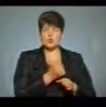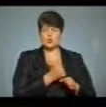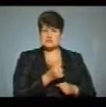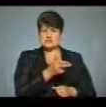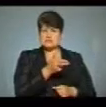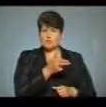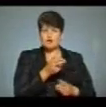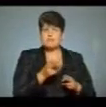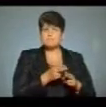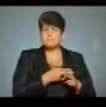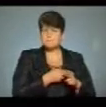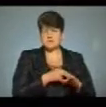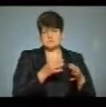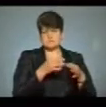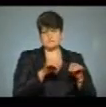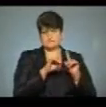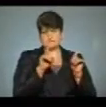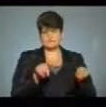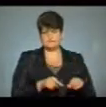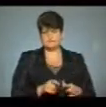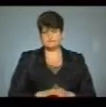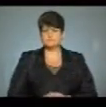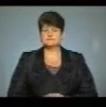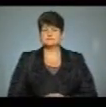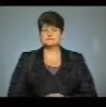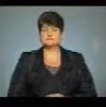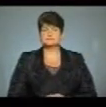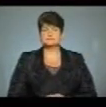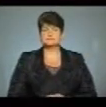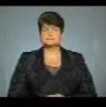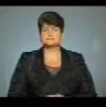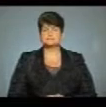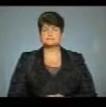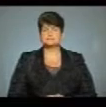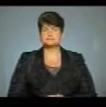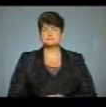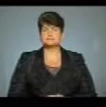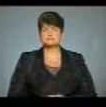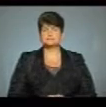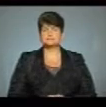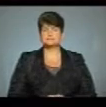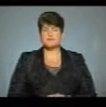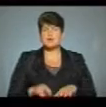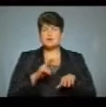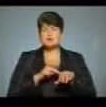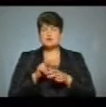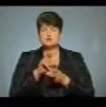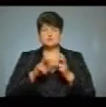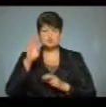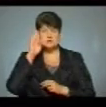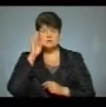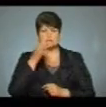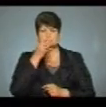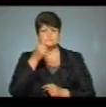вогнепальної зброї без передбаченого законодавством дозволу. Поліцейські розшукують чоловіка, який повідомив